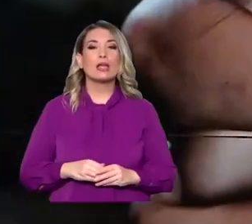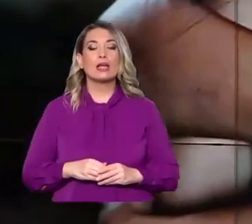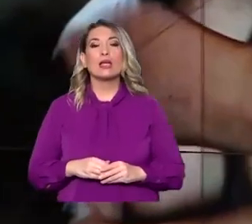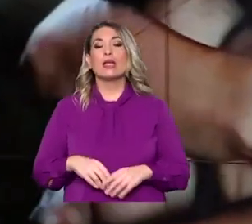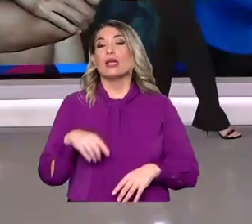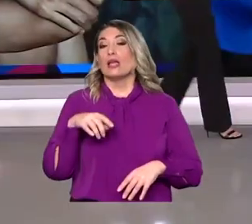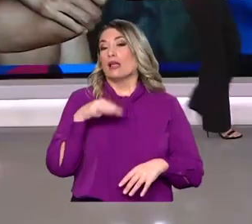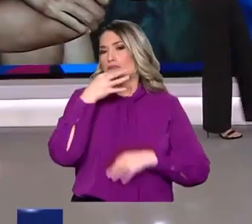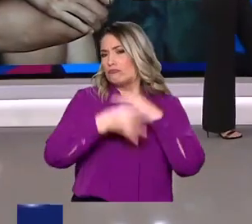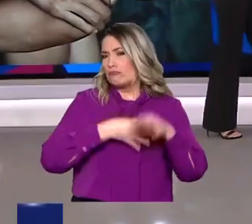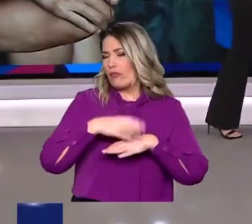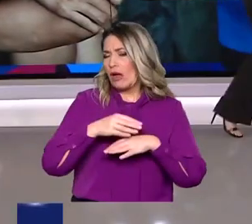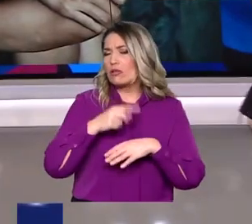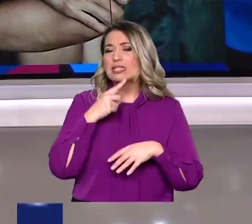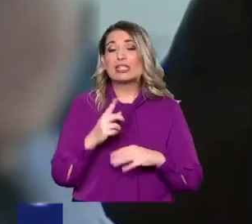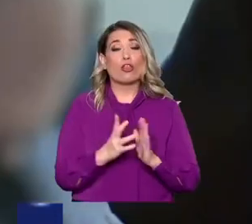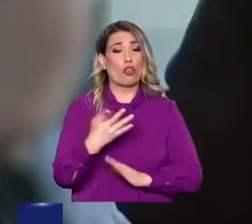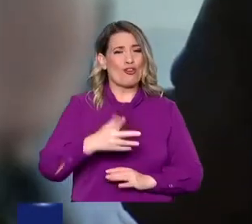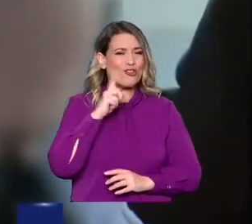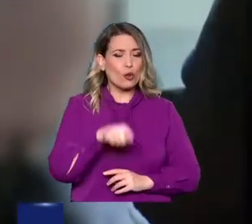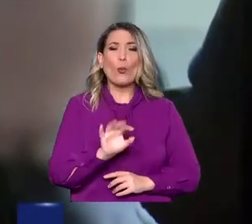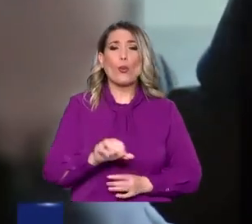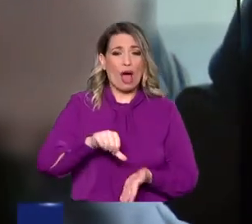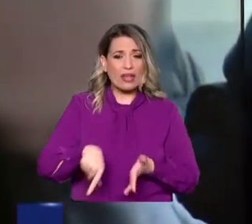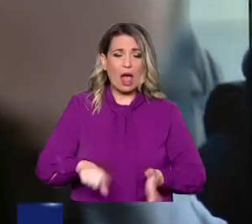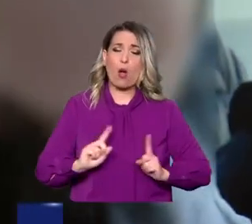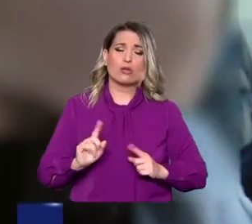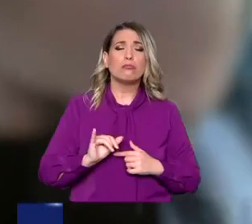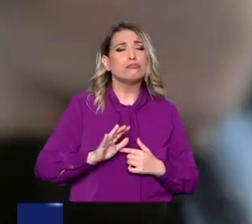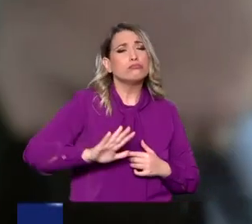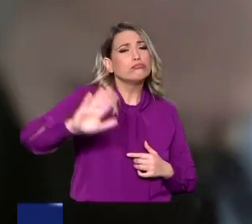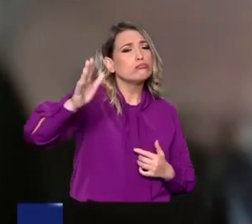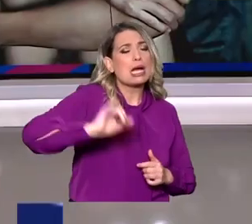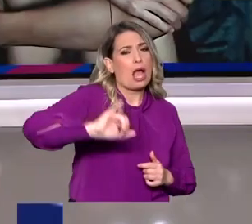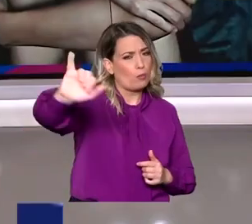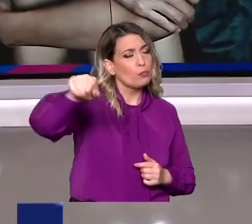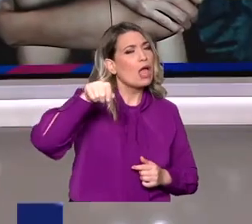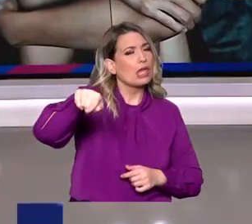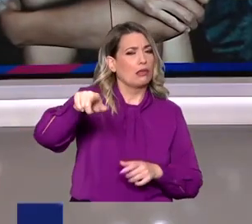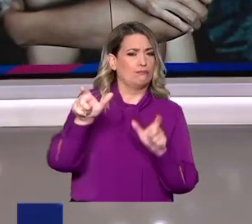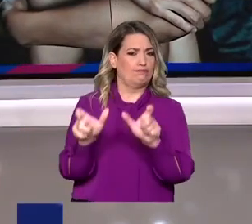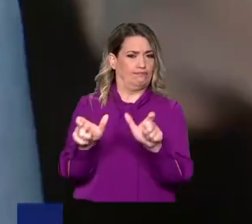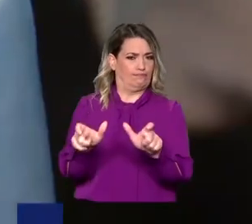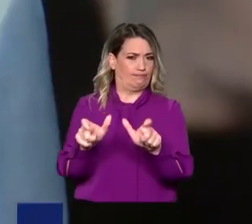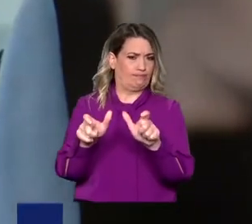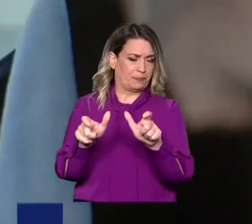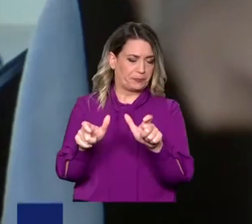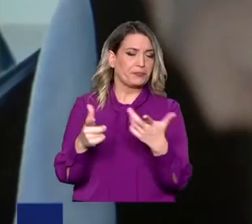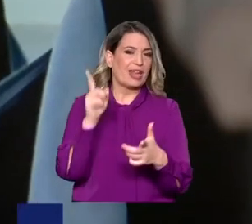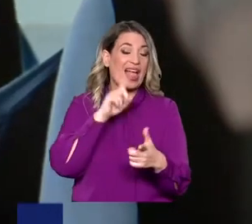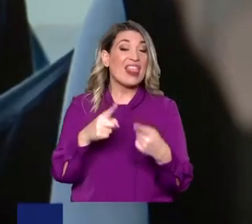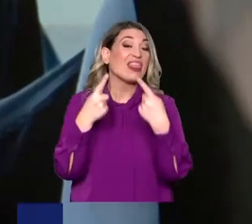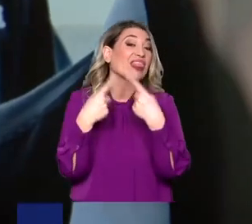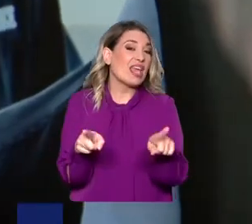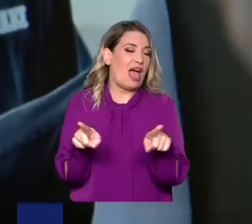την αθήνα όπως το ξέρετε όσο μας παρακολουθείτε τακτικά έχουμε μία επικοινωνία με το περιβάλλον με την θεία της του